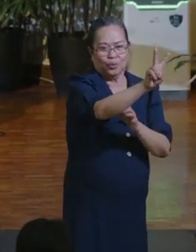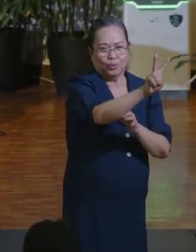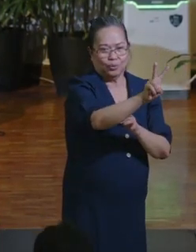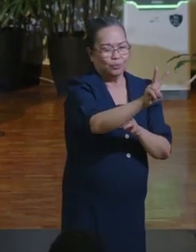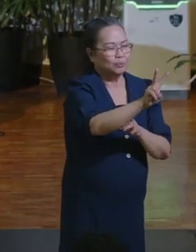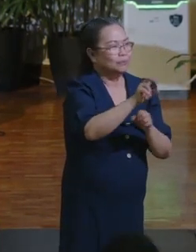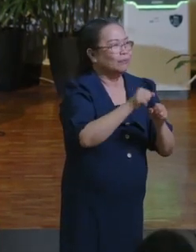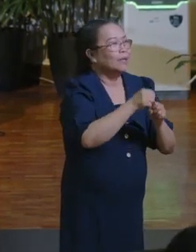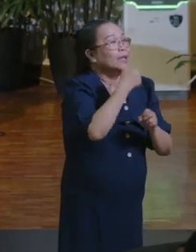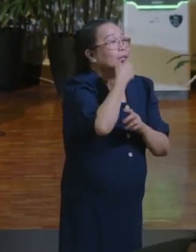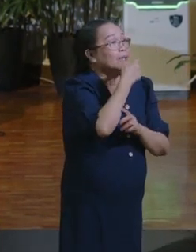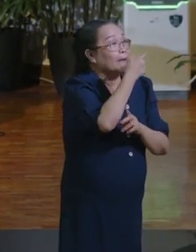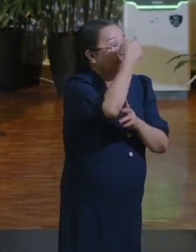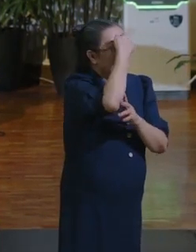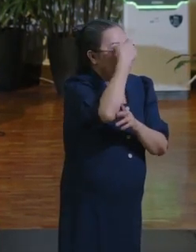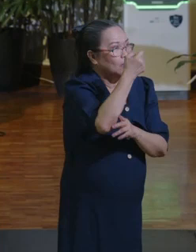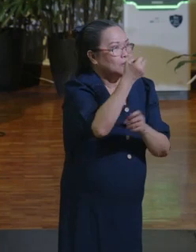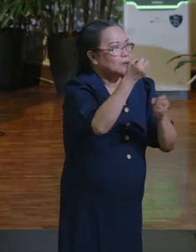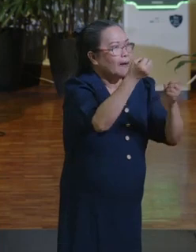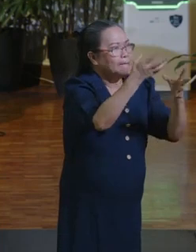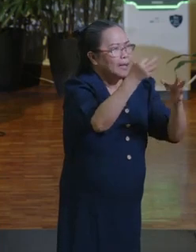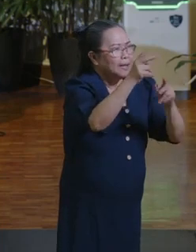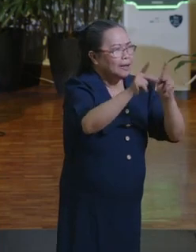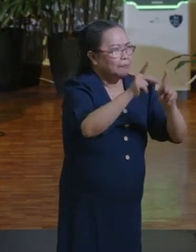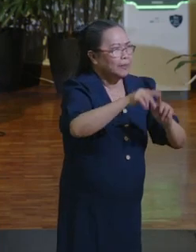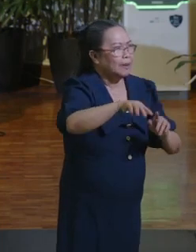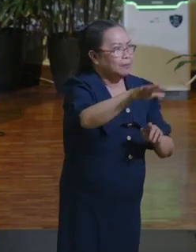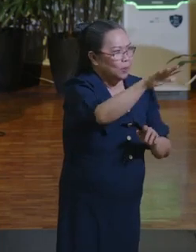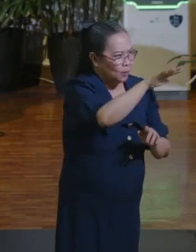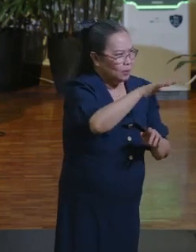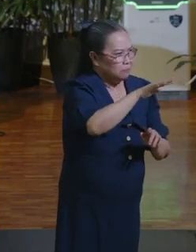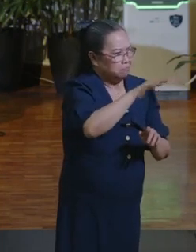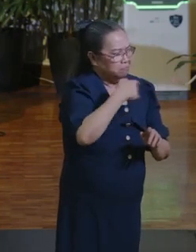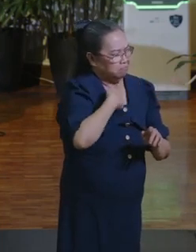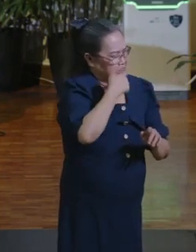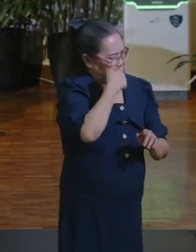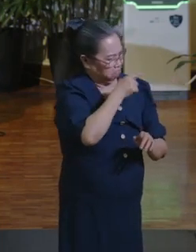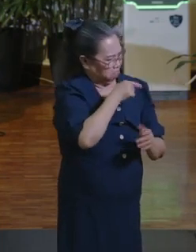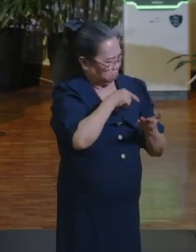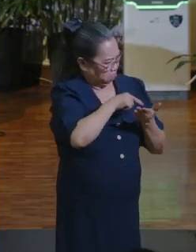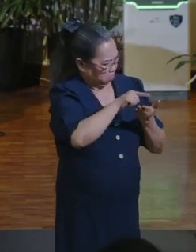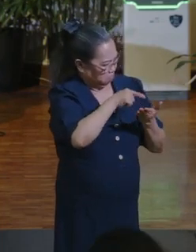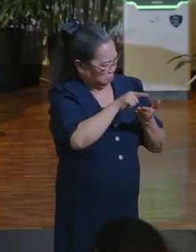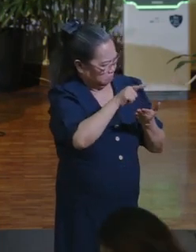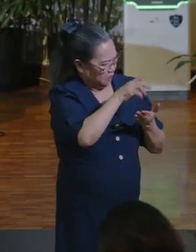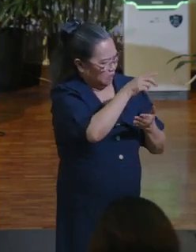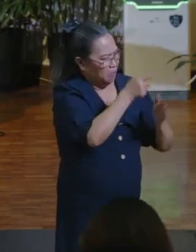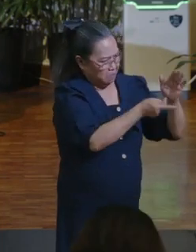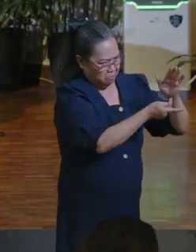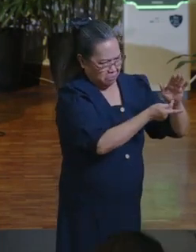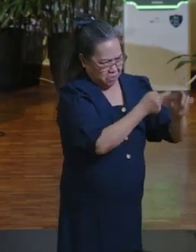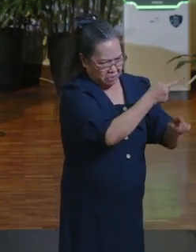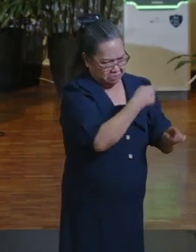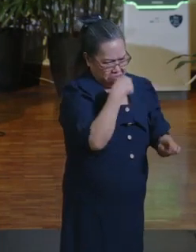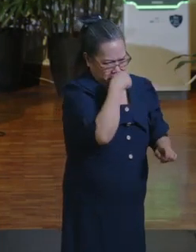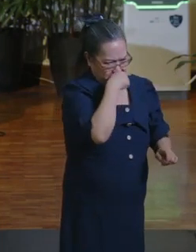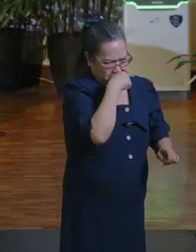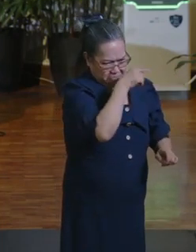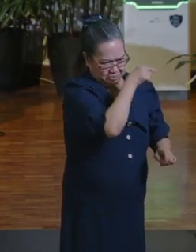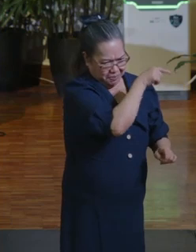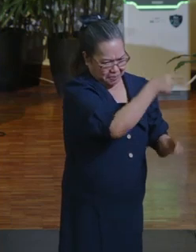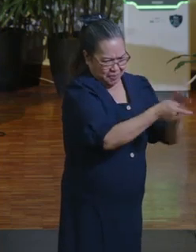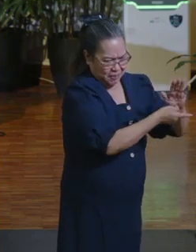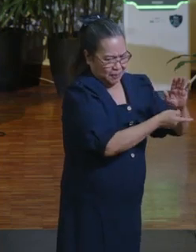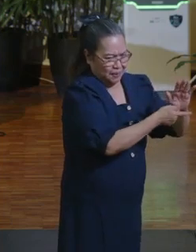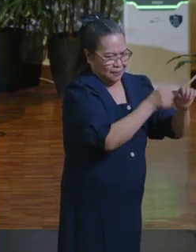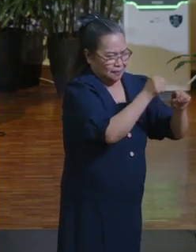2. Sapagkat maraming mga tao ang pumupula sa kanya dahil siya daw ay hindi totoong apostol